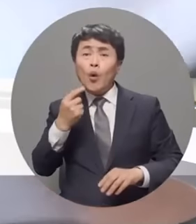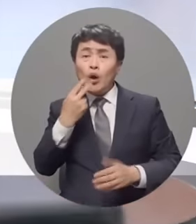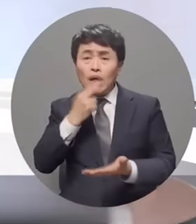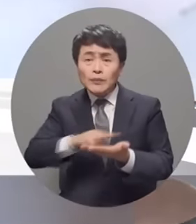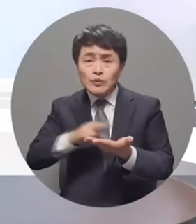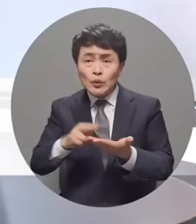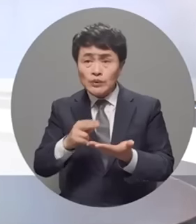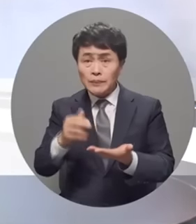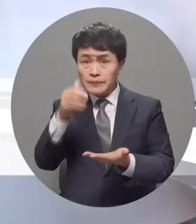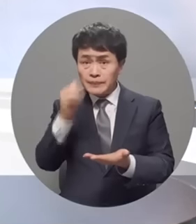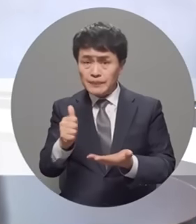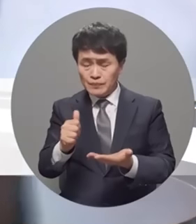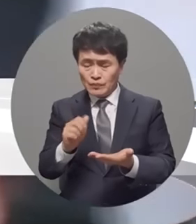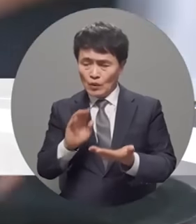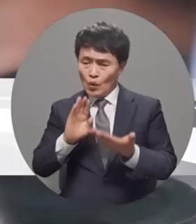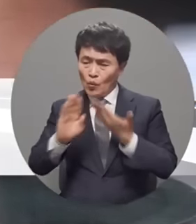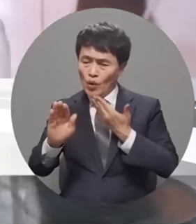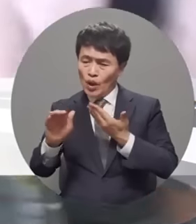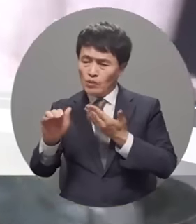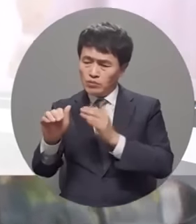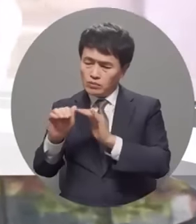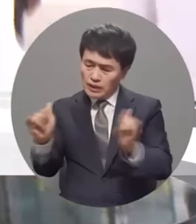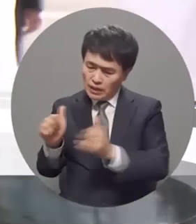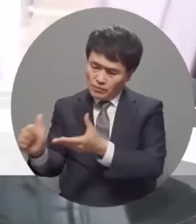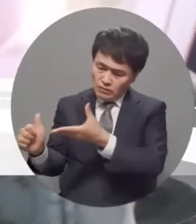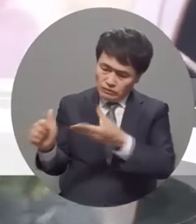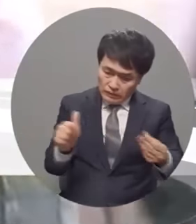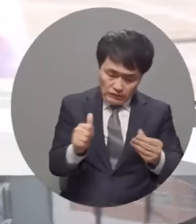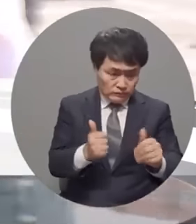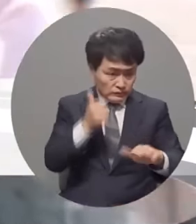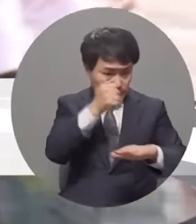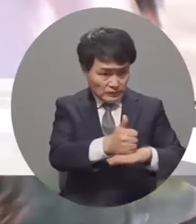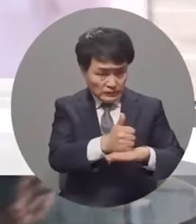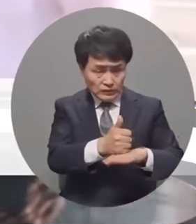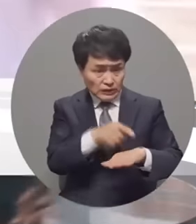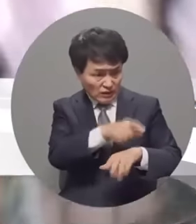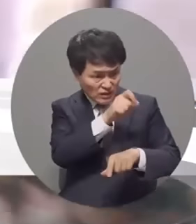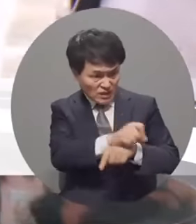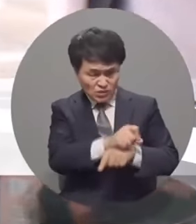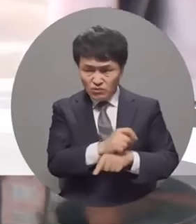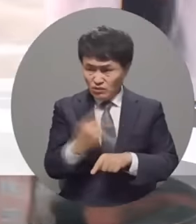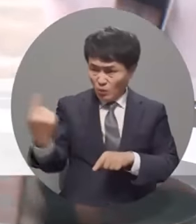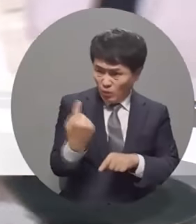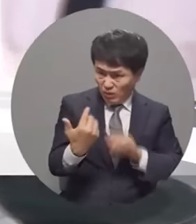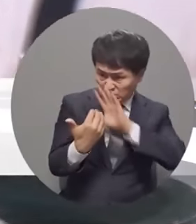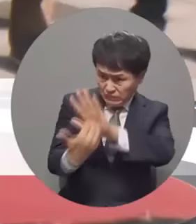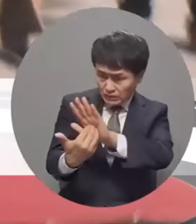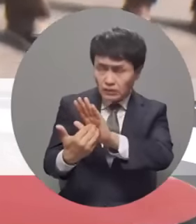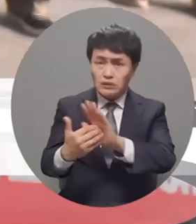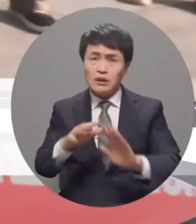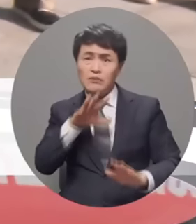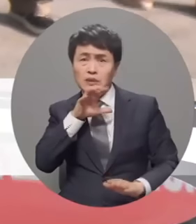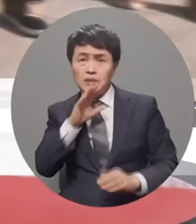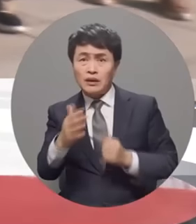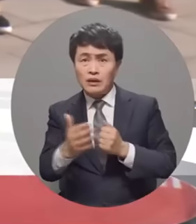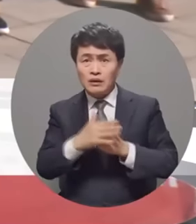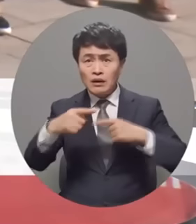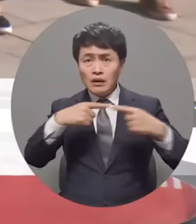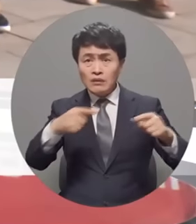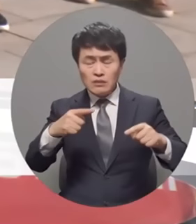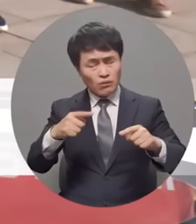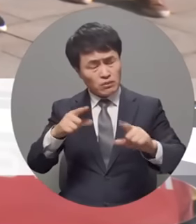출신의 외부 인사가 전격 낙점되자 구성원들이 출근을 막는 등 강력하게 반발하고 있는데요. 정치적